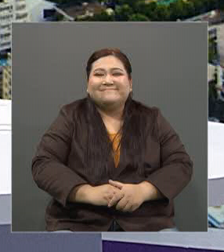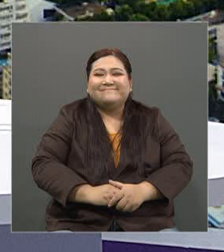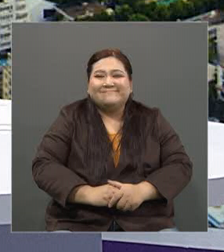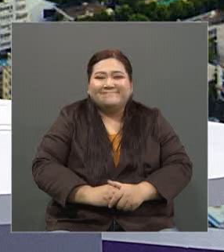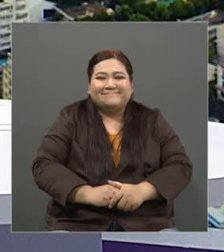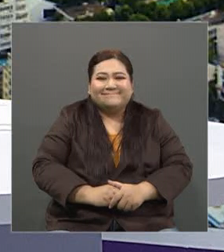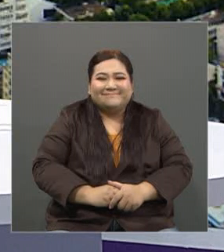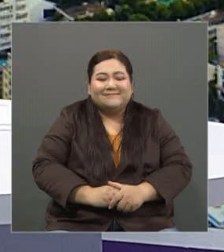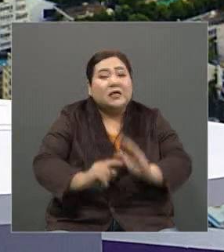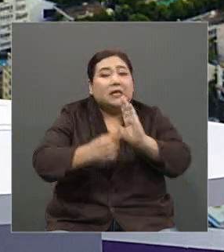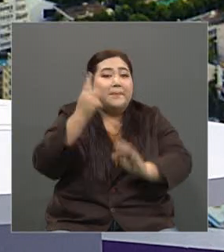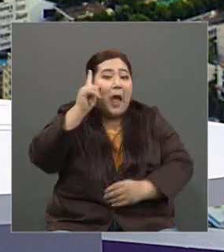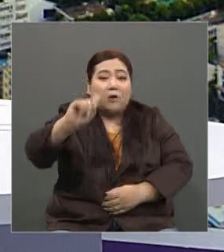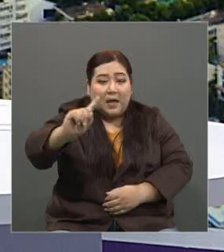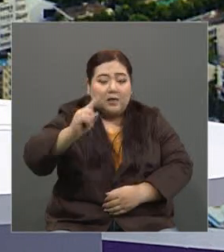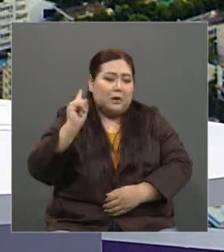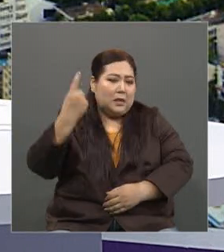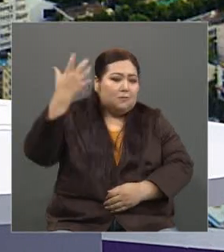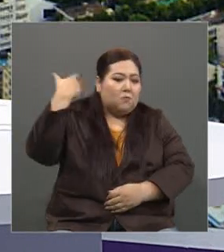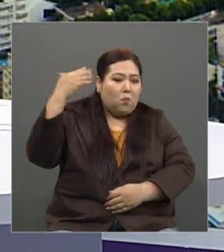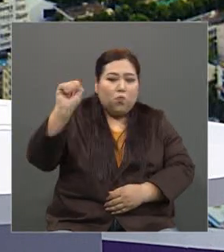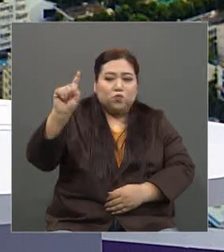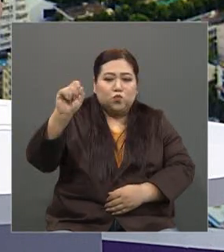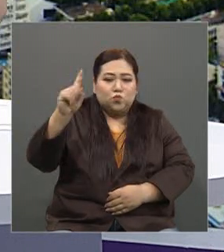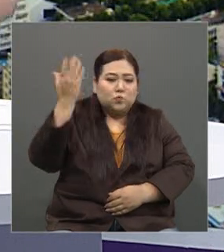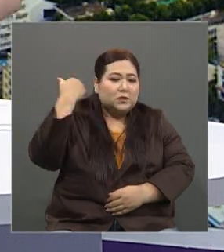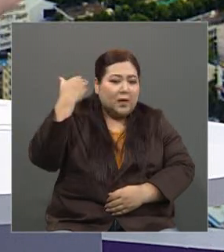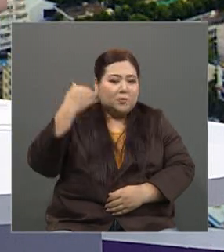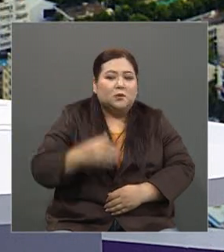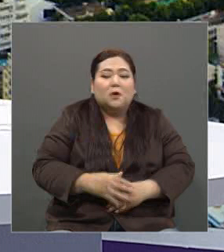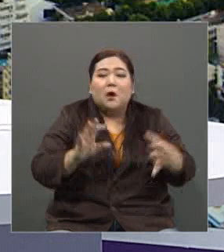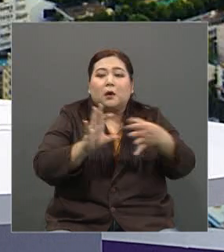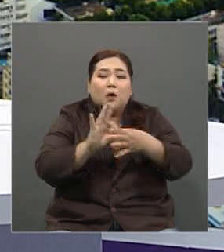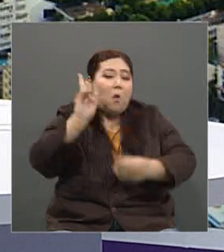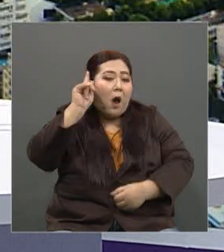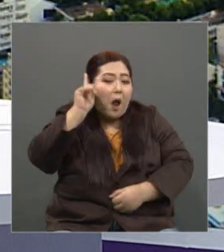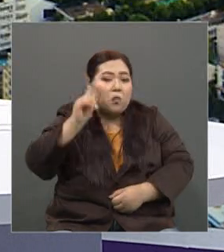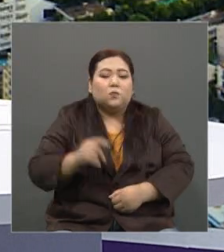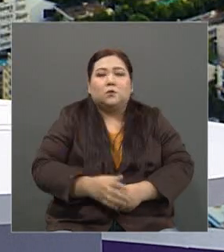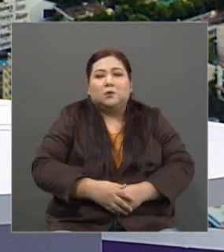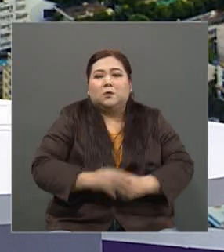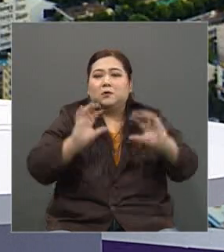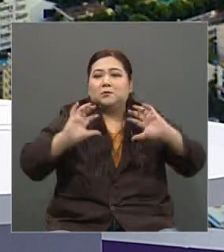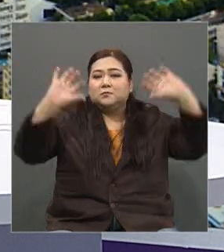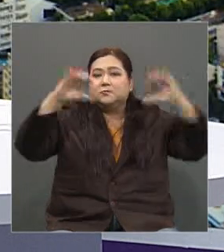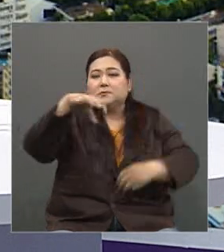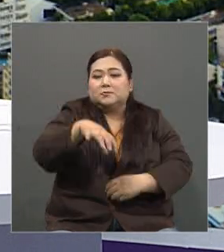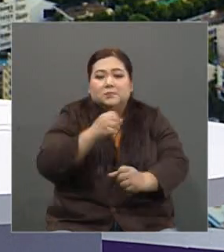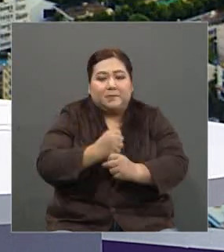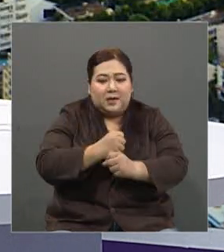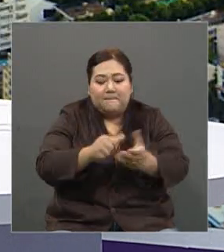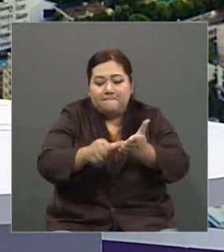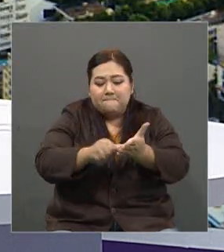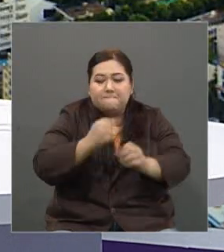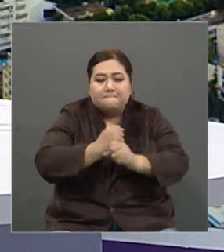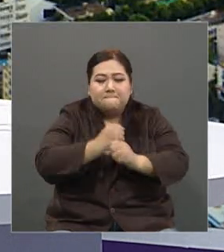เริ่ดูประเด็นร้อนร้อนที่ต่อหนึ่มาตงแต่เมวนสุขที่ผ่านมาเรื่องของการปรับปรุงธรรเนีบรัฐบาลโยภาพ